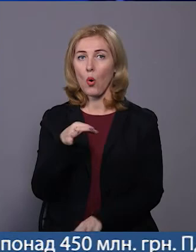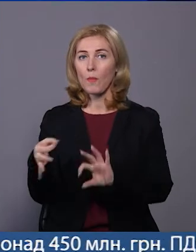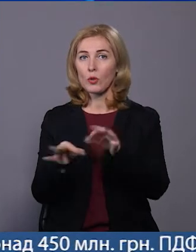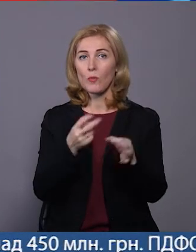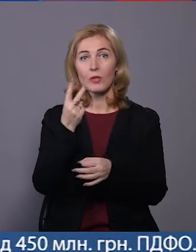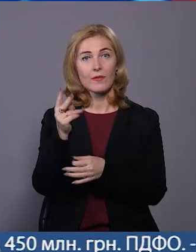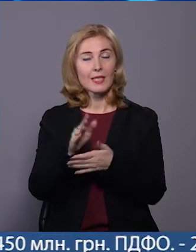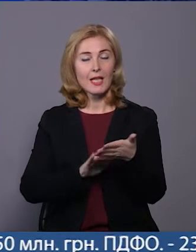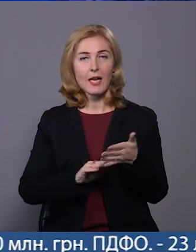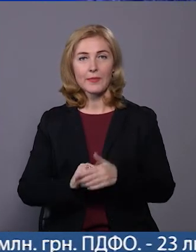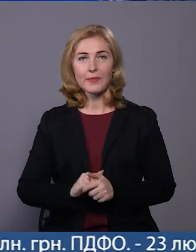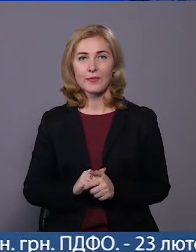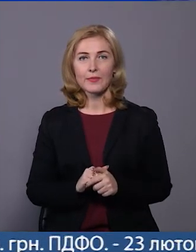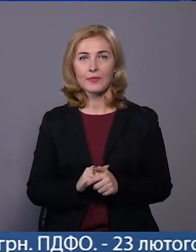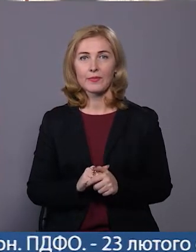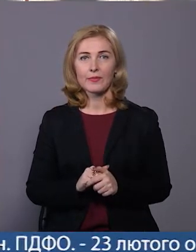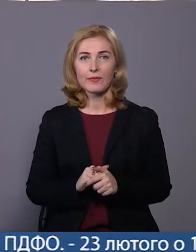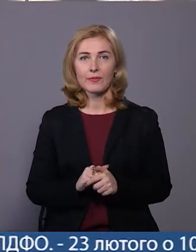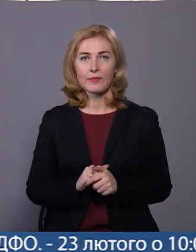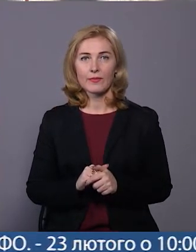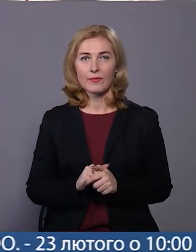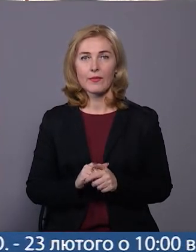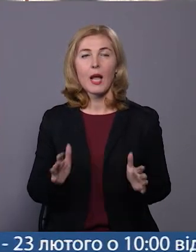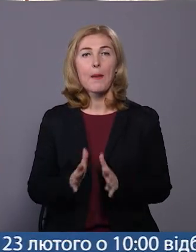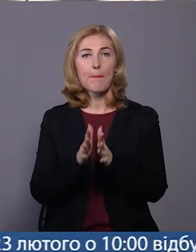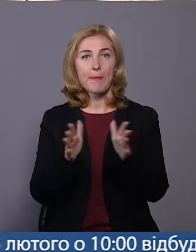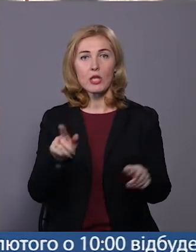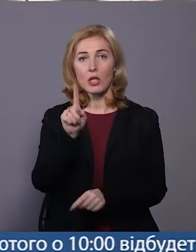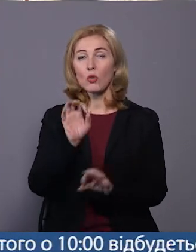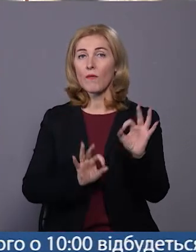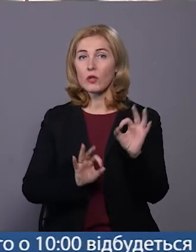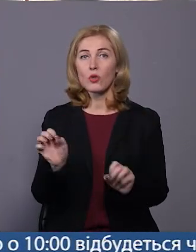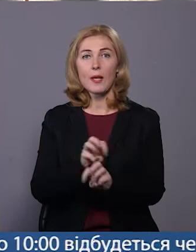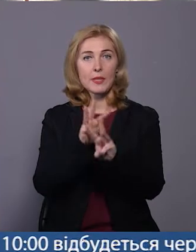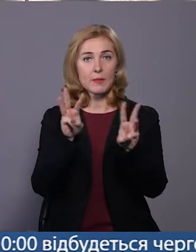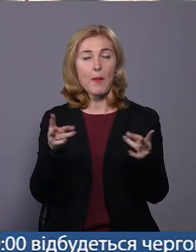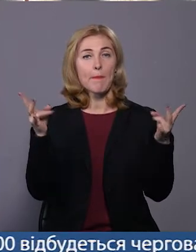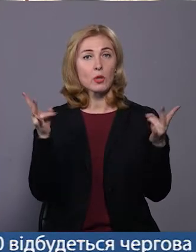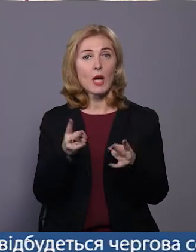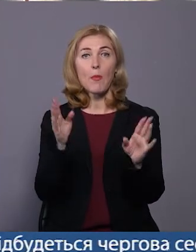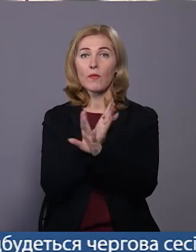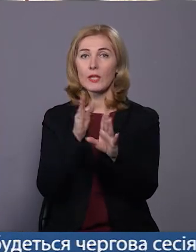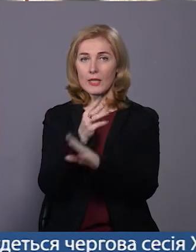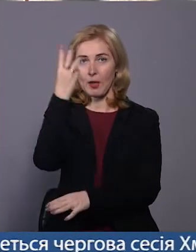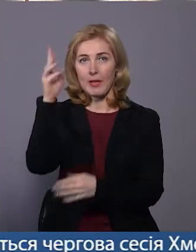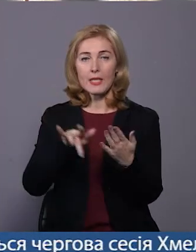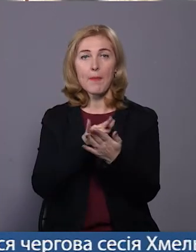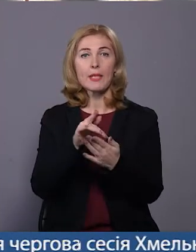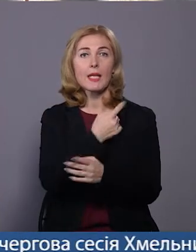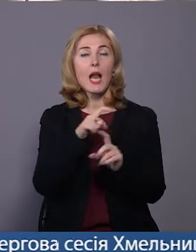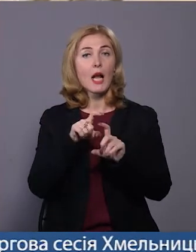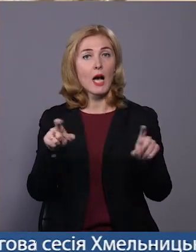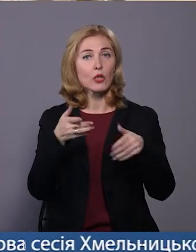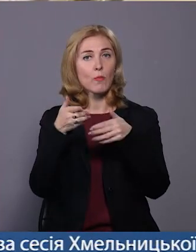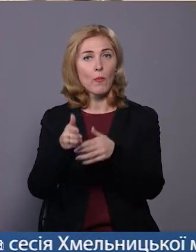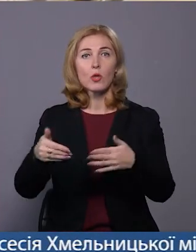Подробиці розповість Ірина Аріон. Більше як на 100% забезпечити потребу в кисні у Хмельницькій міській лікарні допоможе